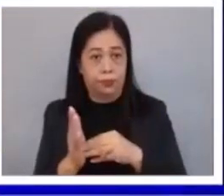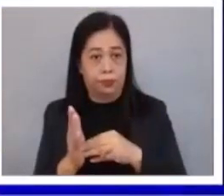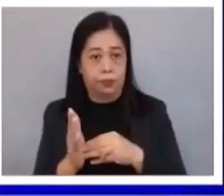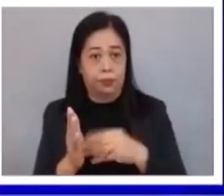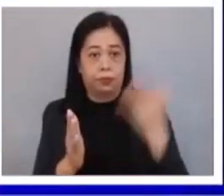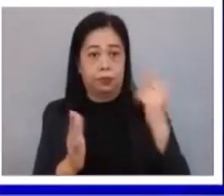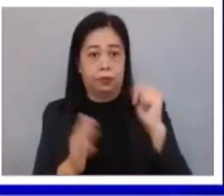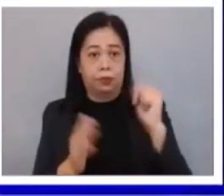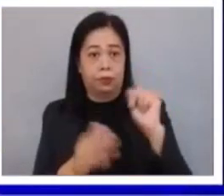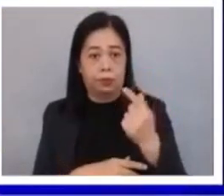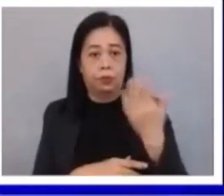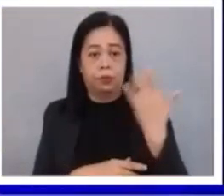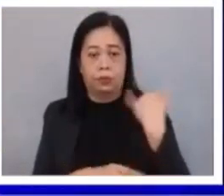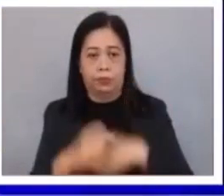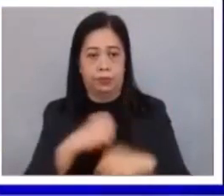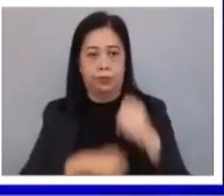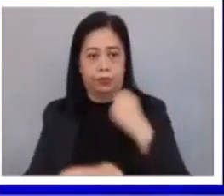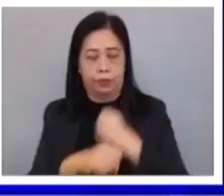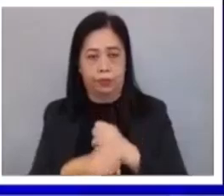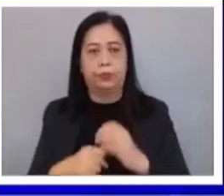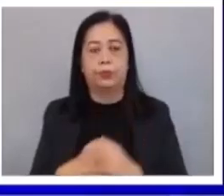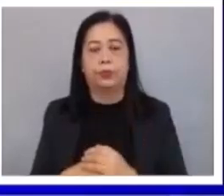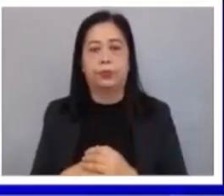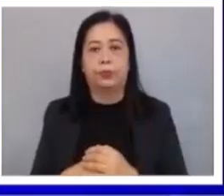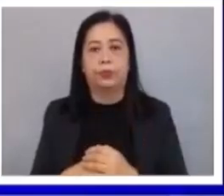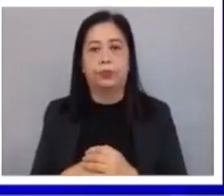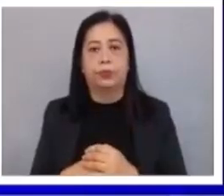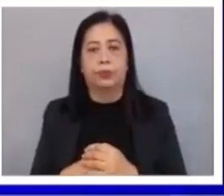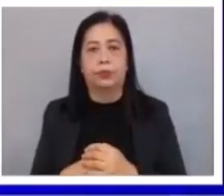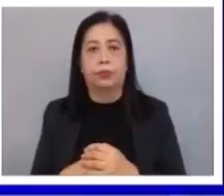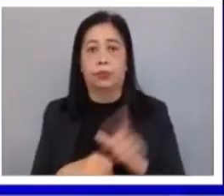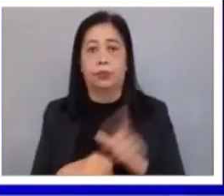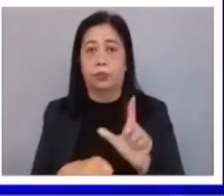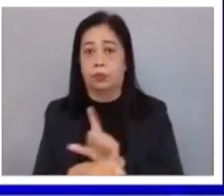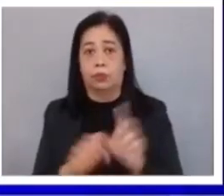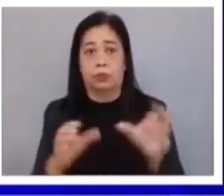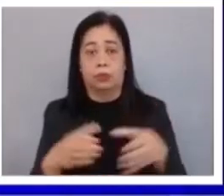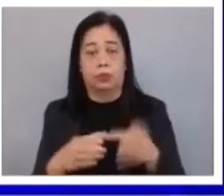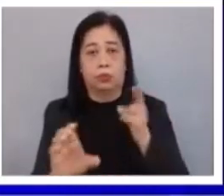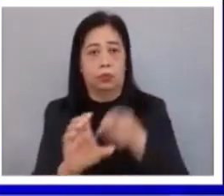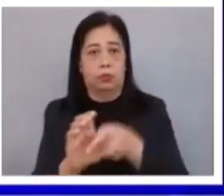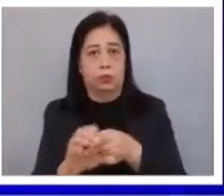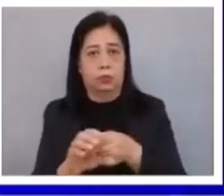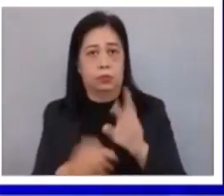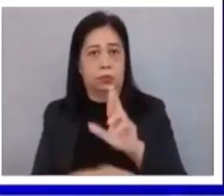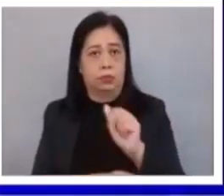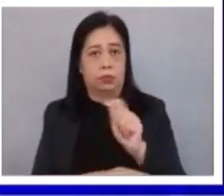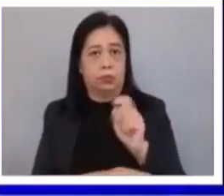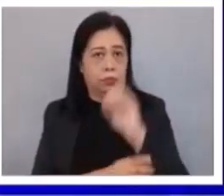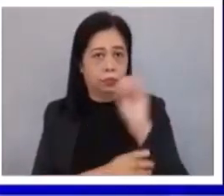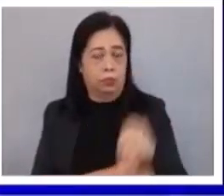taon. Ang labor force participation rate nitong Agosto 2022 ay nasa